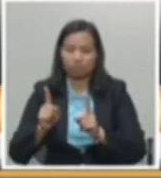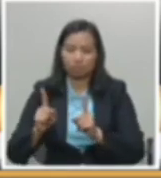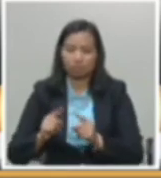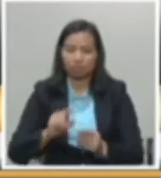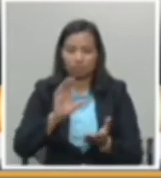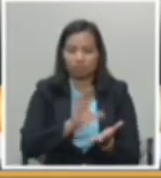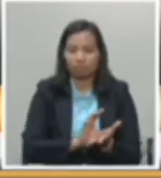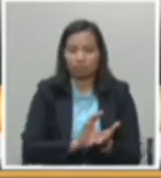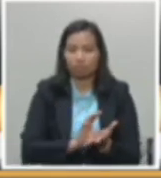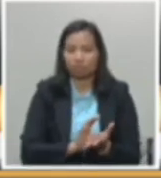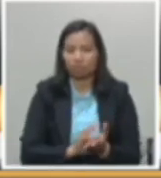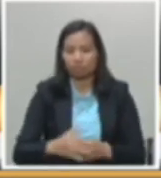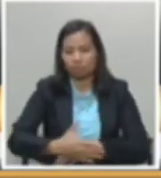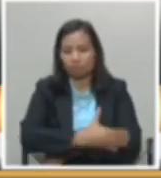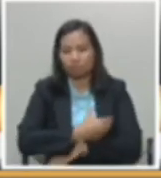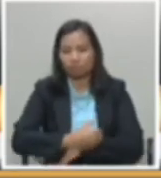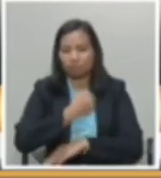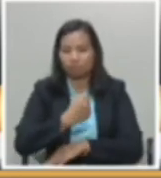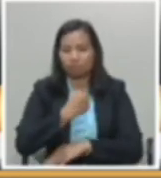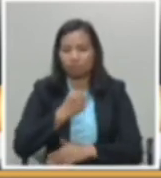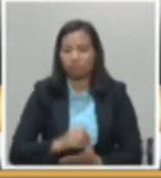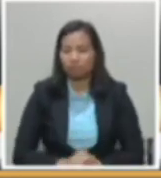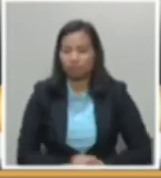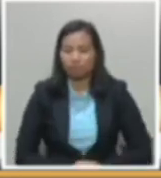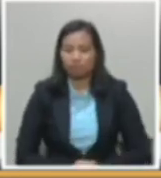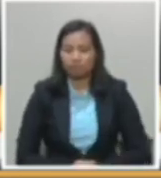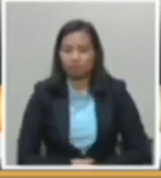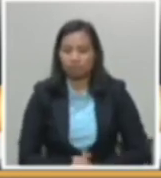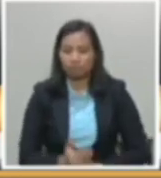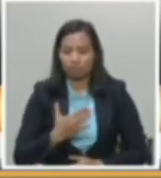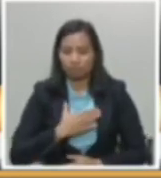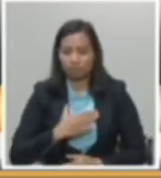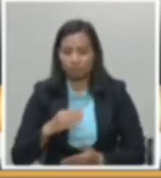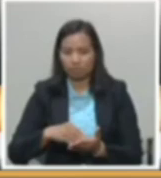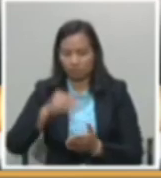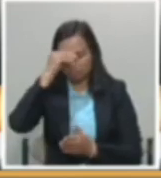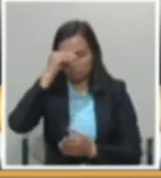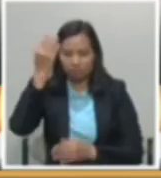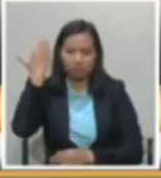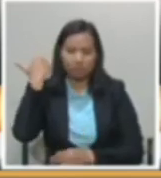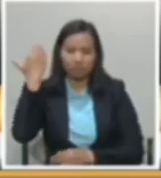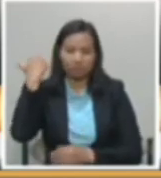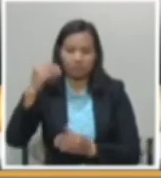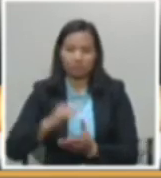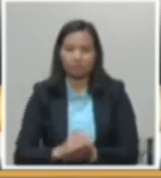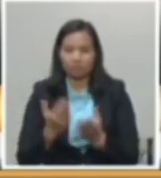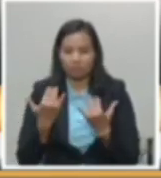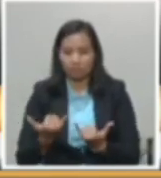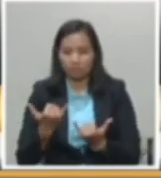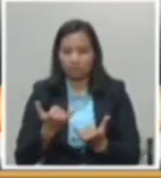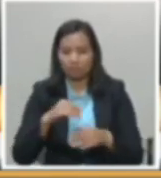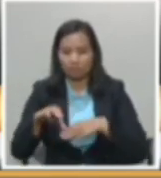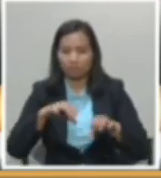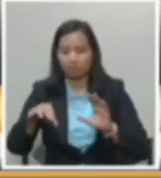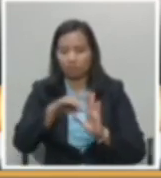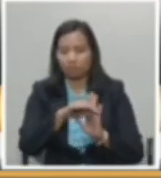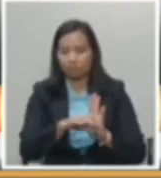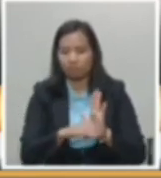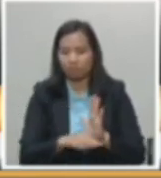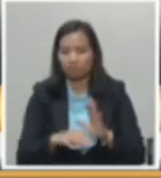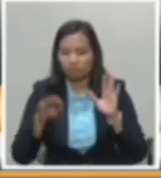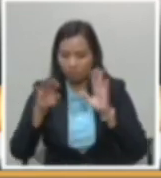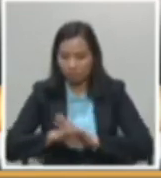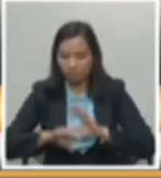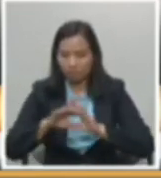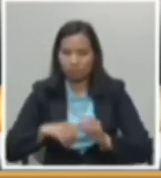บาลที่มาจากการทำรัฐประหารท่านไม่เรียนรู้อดีตตอนนี้ท่านก็ยังจะดำเนินการคล้าย